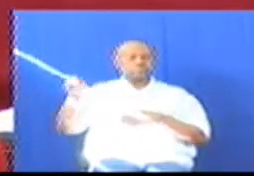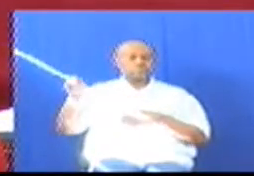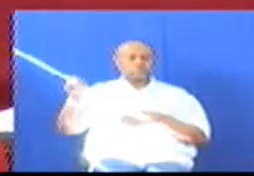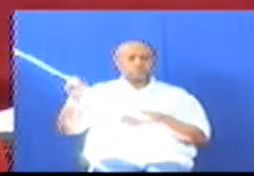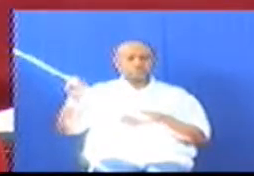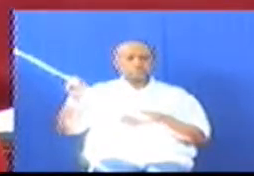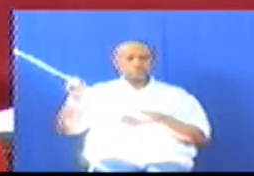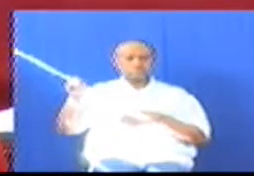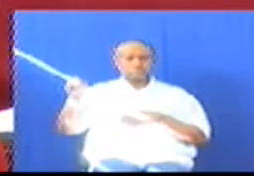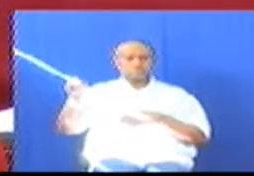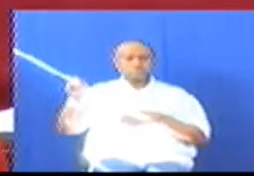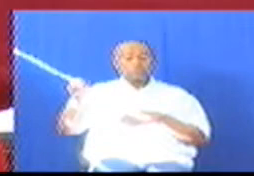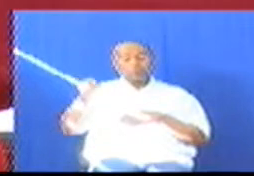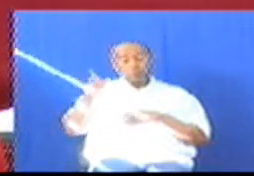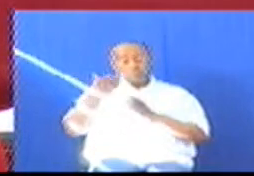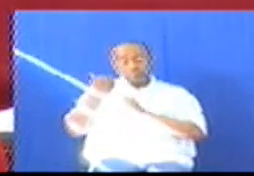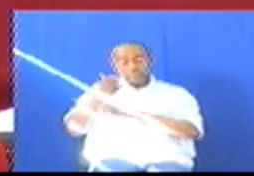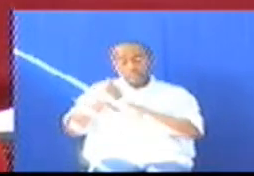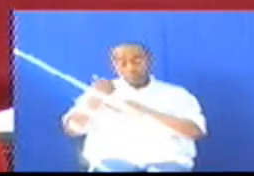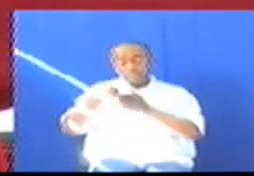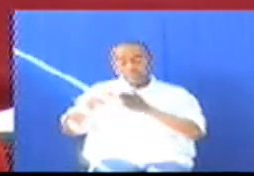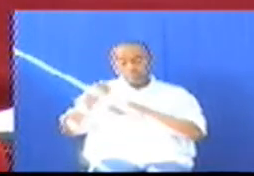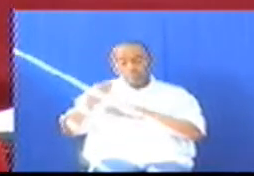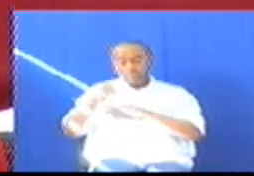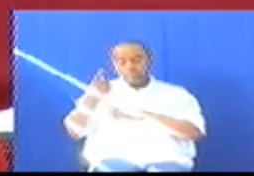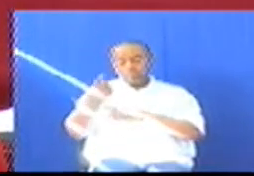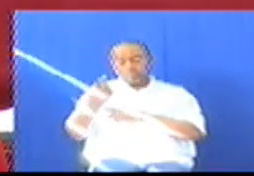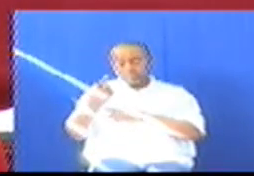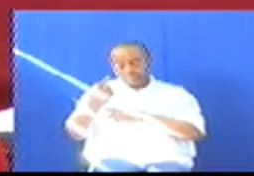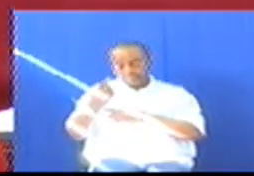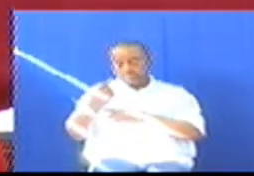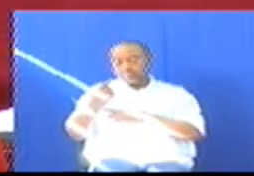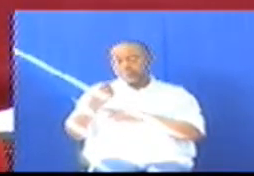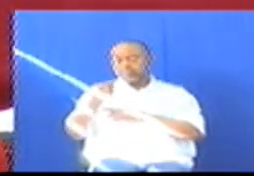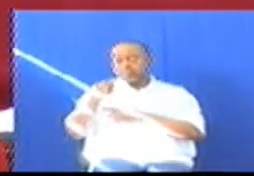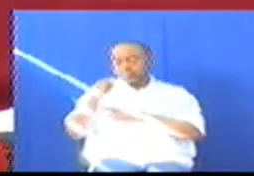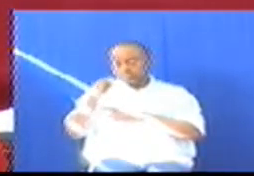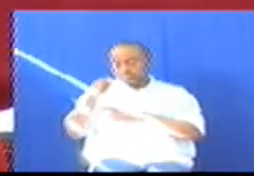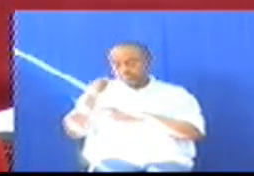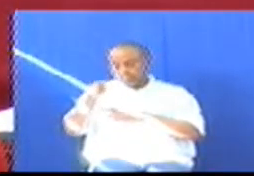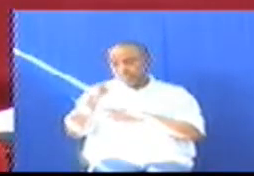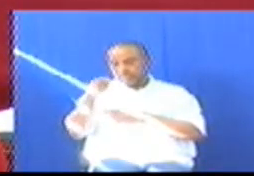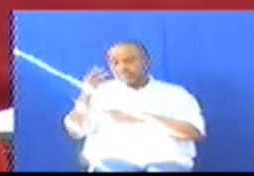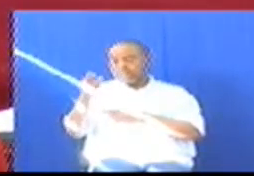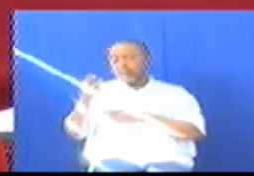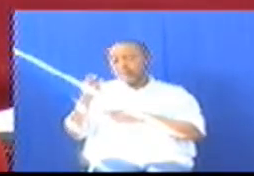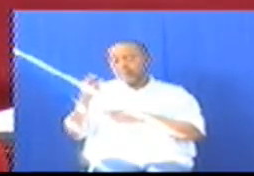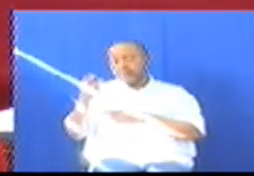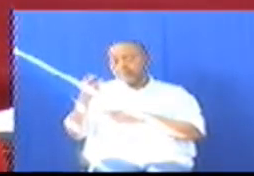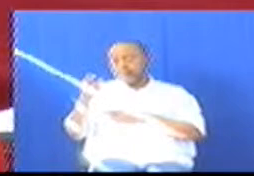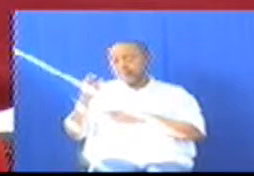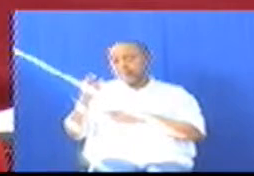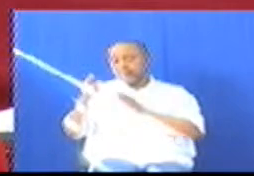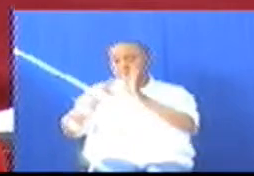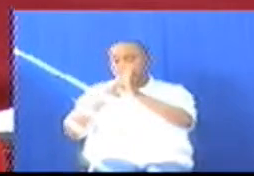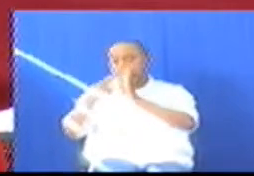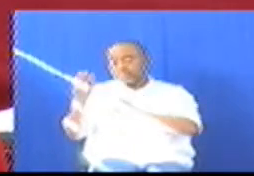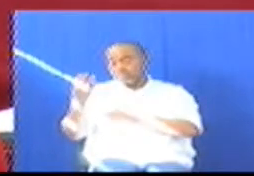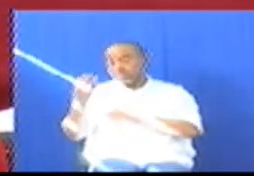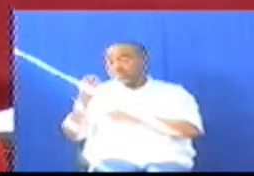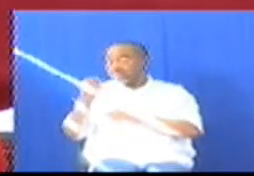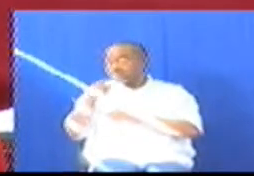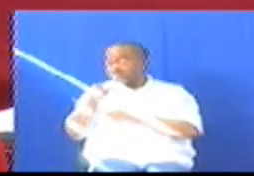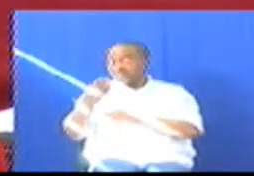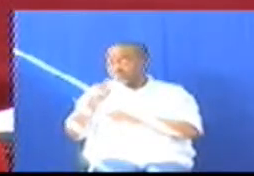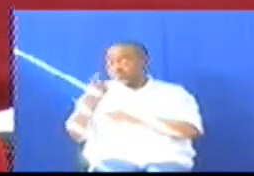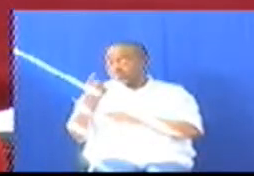iliyolipwa bilioni 1.83 haijatoa ripoti yake. Kwa hiyo hizi fedha bilioni 1